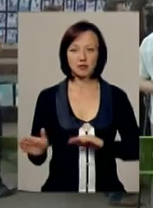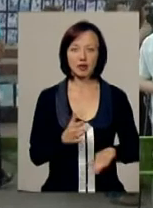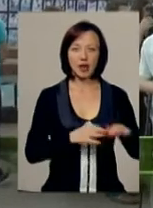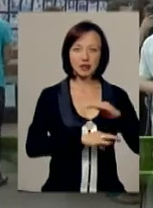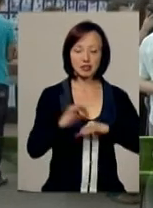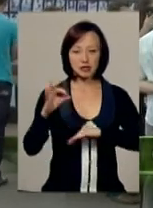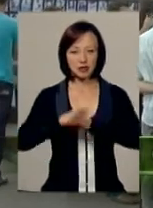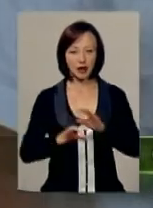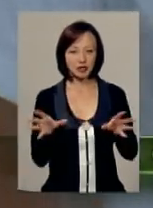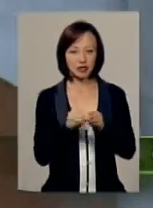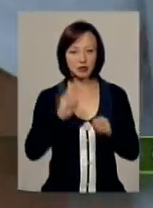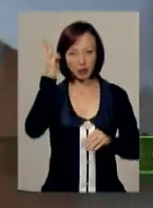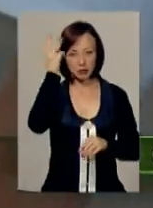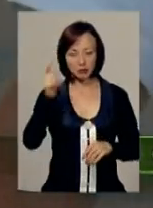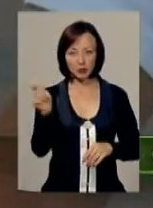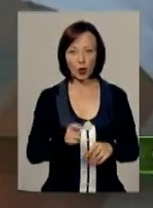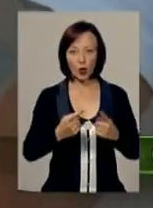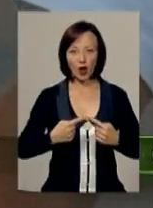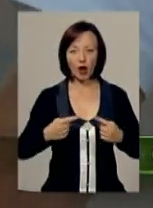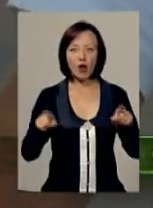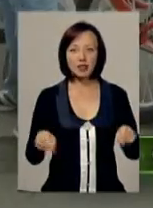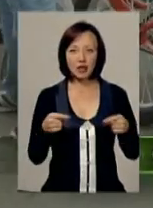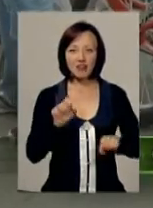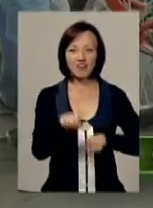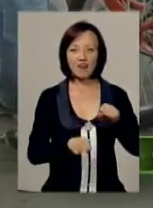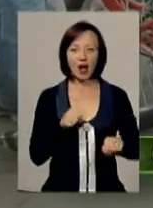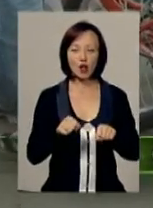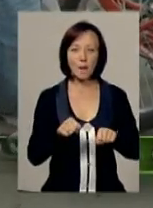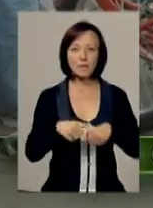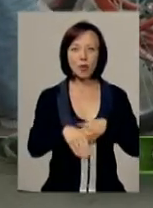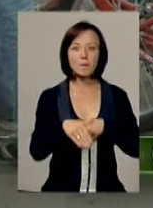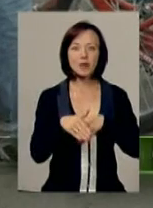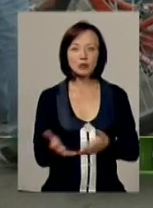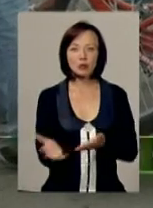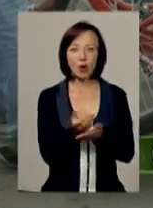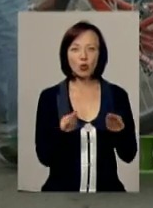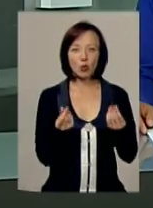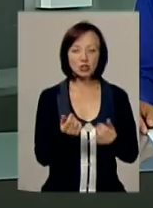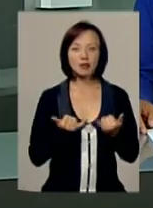Схід-захід разом. На Хмельниччину прибули організатори велопробігу, які збирають кошти для бійців АТО.